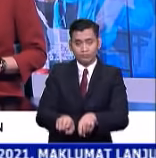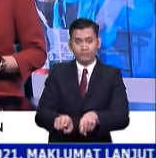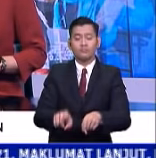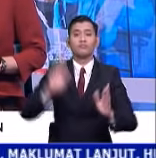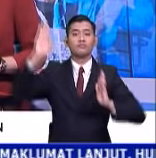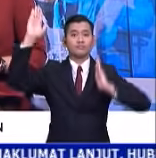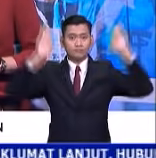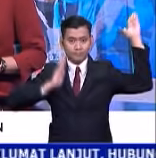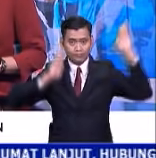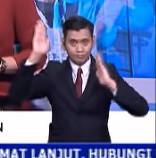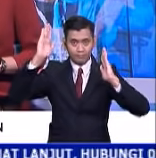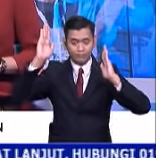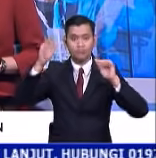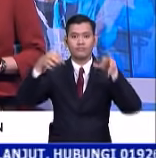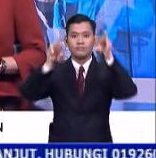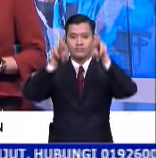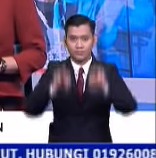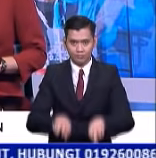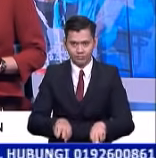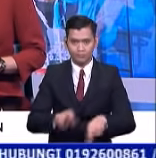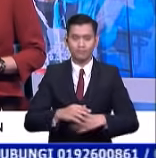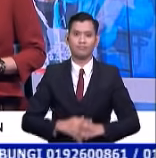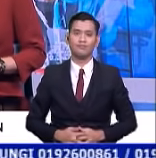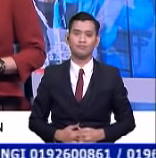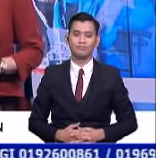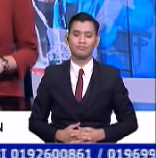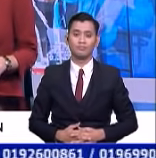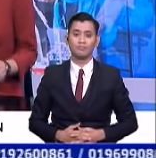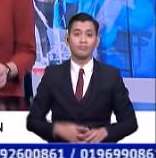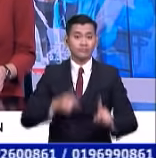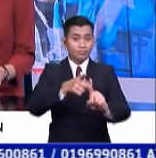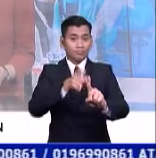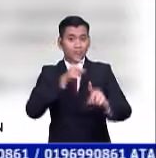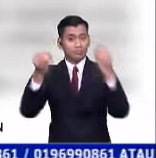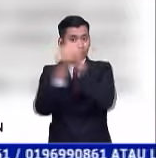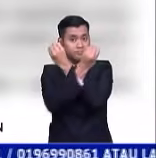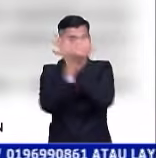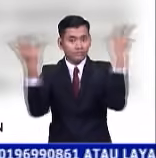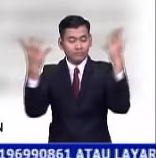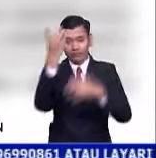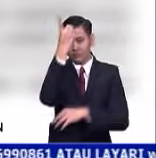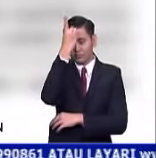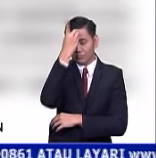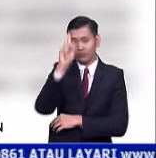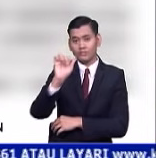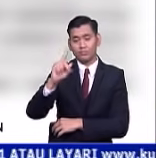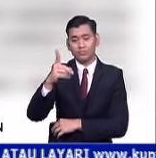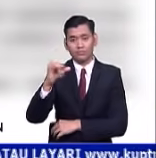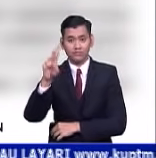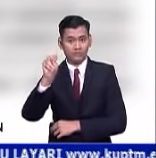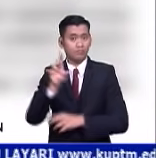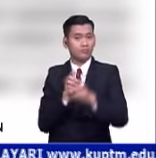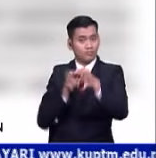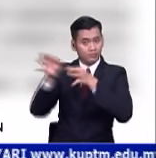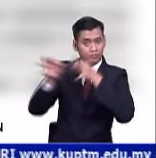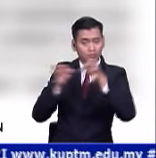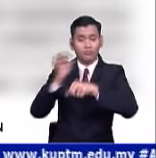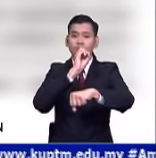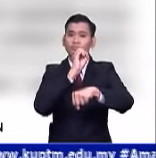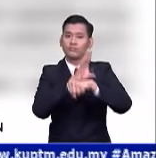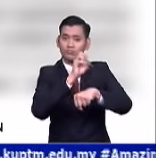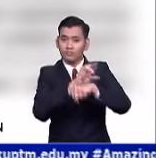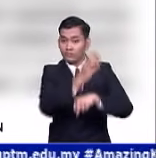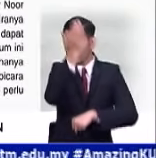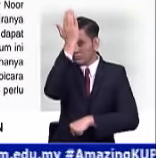kobis mablas dalam kalangan rakyat secara efektif menurut sesuatu kenyataan nada Puri parkview dan menjelaskan nasihat